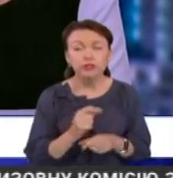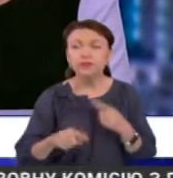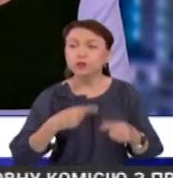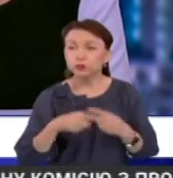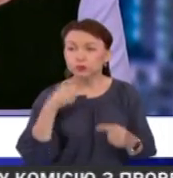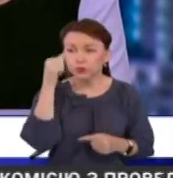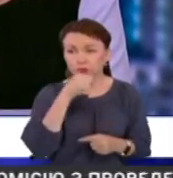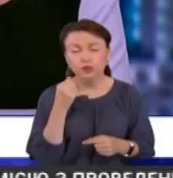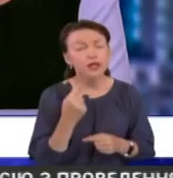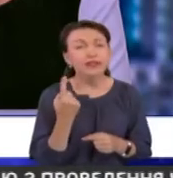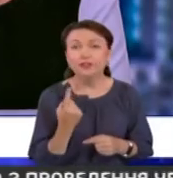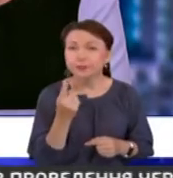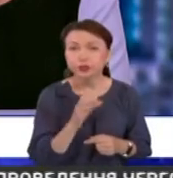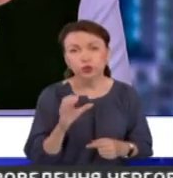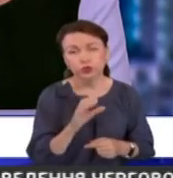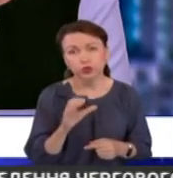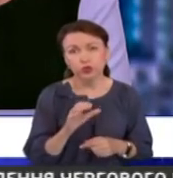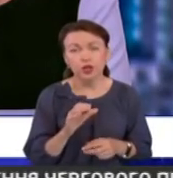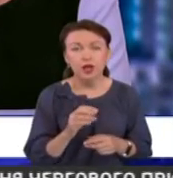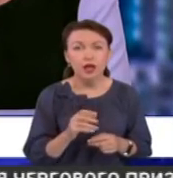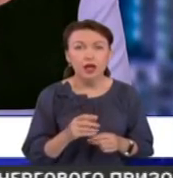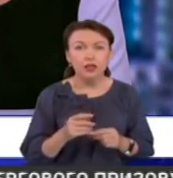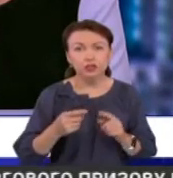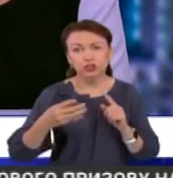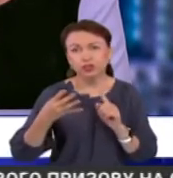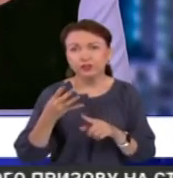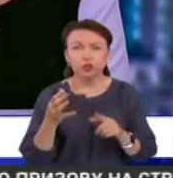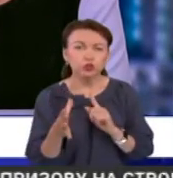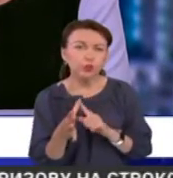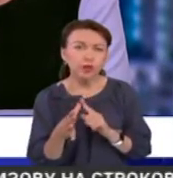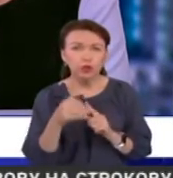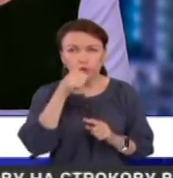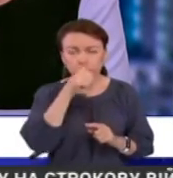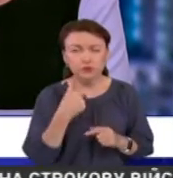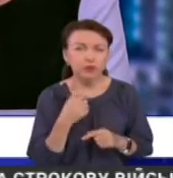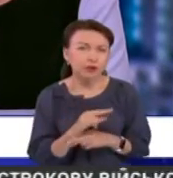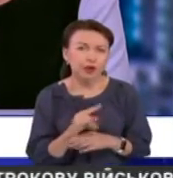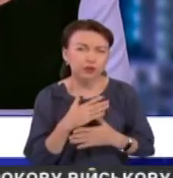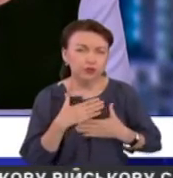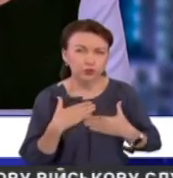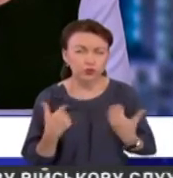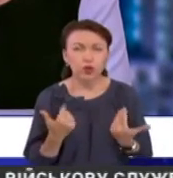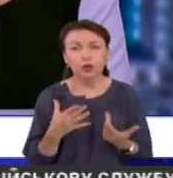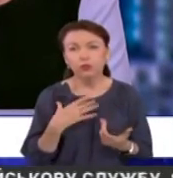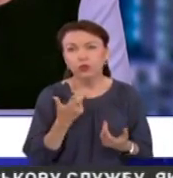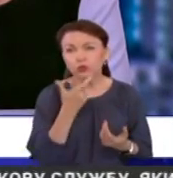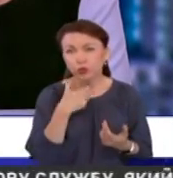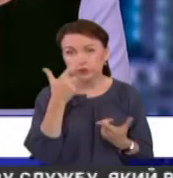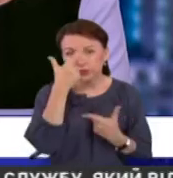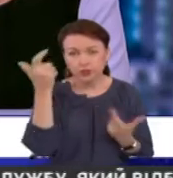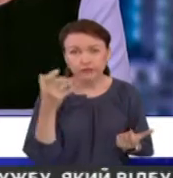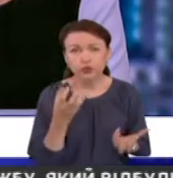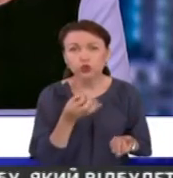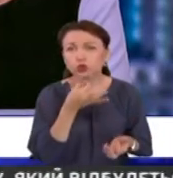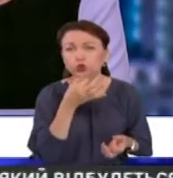наступному році. Навіть не з 1 січня, а там чи з 4-го, чи з 5-го місяця. Я не буду брехати, тому що була така дуже скромна заява, ще воно не